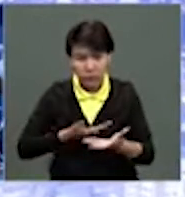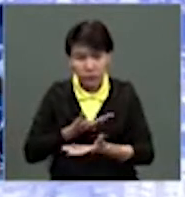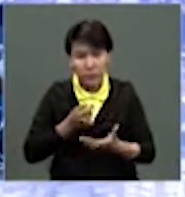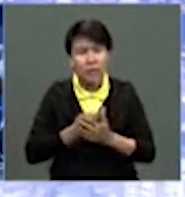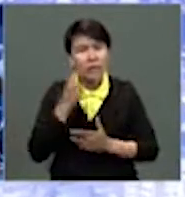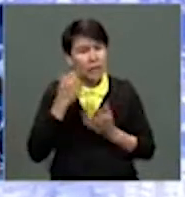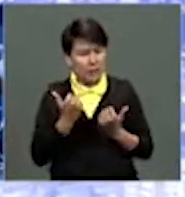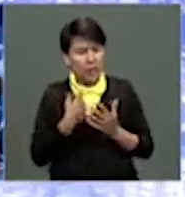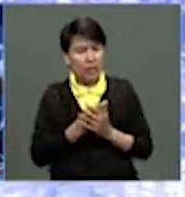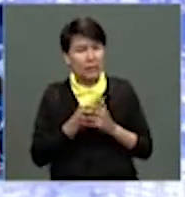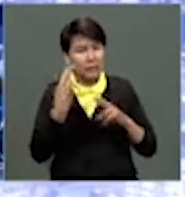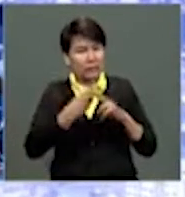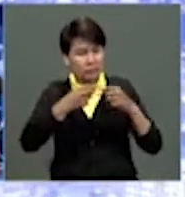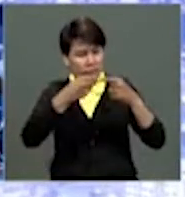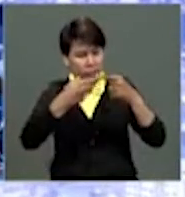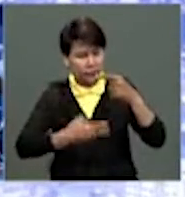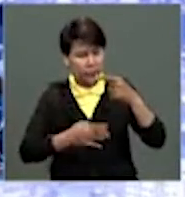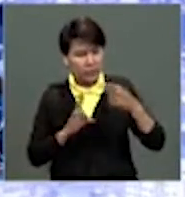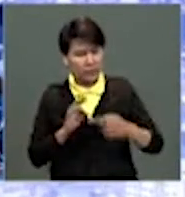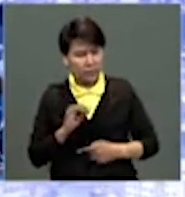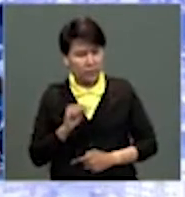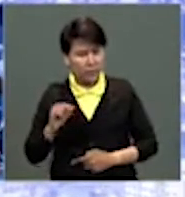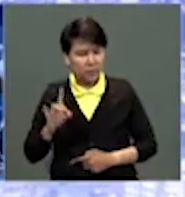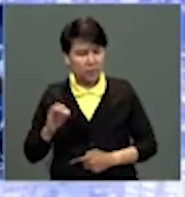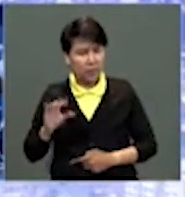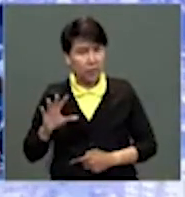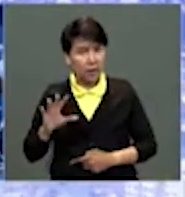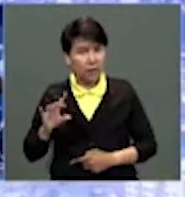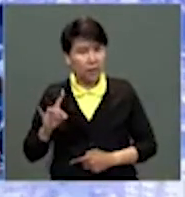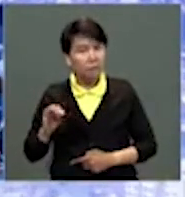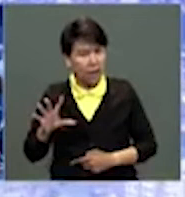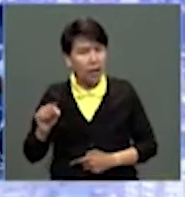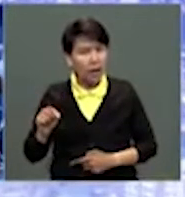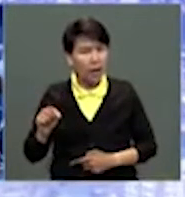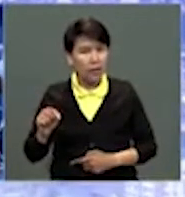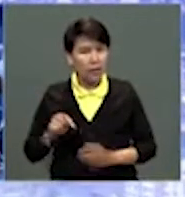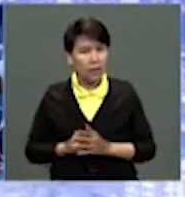วันทำให้ครับเป็นสเต็กอรพินไปด้วยเนี่ยยิ่งทำให้เรามั่นใจยิ่งขึ้นซึ่งในตาเหล่านี้ถูกคุยกันขึ้นมานะครับแล้วก็โรงพยาบาลที่จะเข้ามาอยู่ตรงนี้ก็ก็มีการรายงานขึ้นมาว่าถึงประมาณสักตอนนี้70 80กว่าแห่ง 85แห่งนะครับตรงนี้เข้ามาจำนวนมากทีเดียว